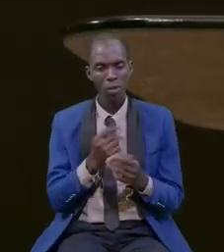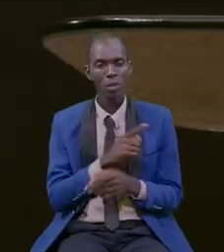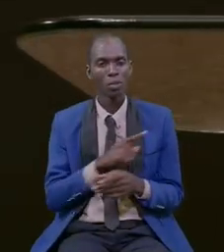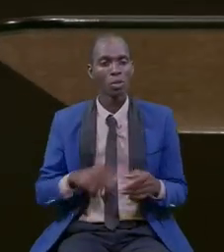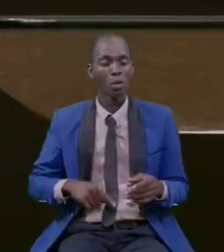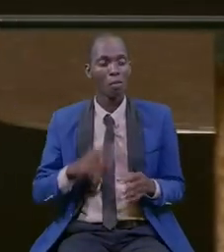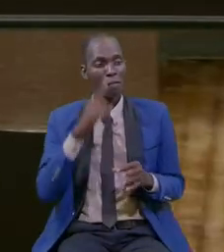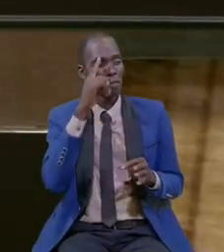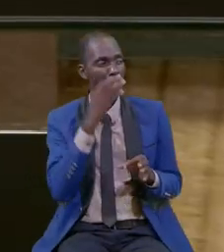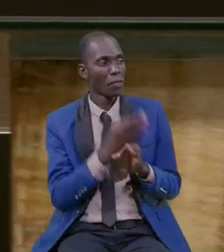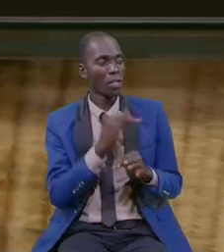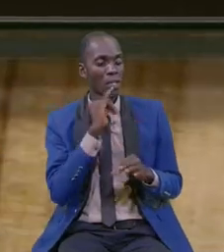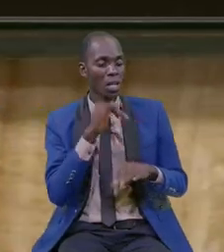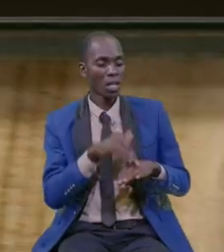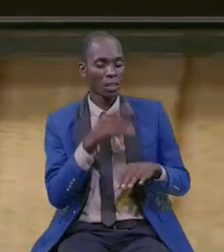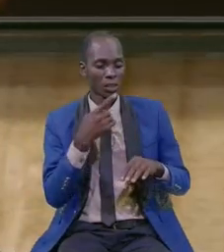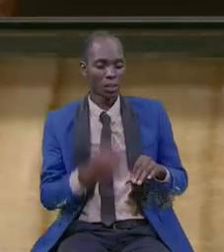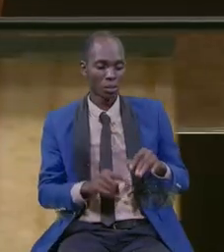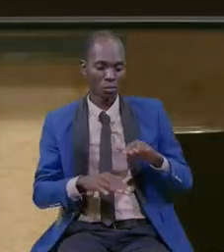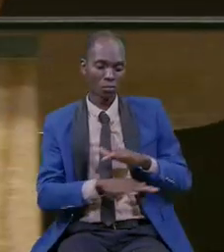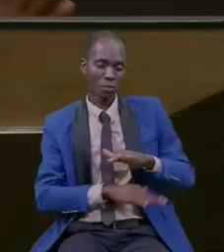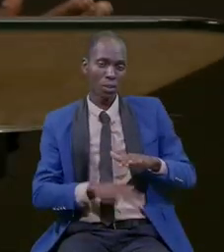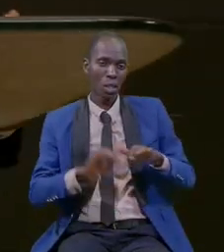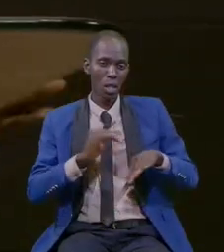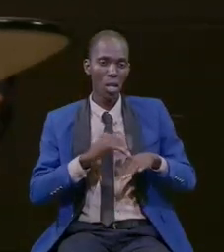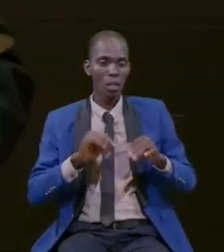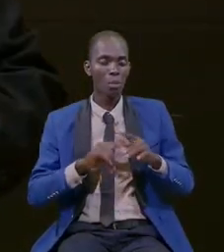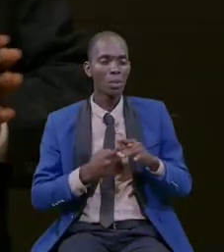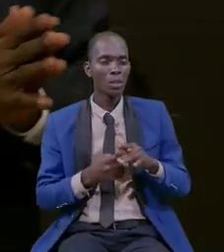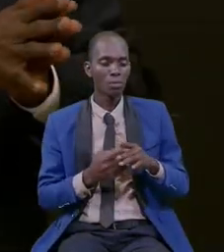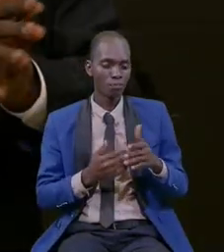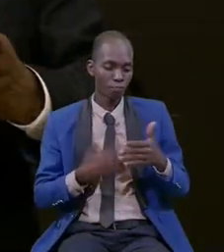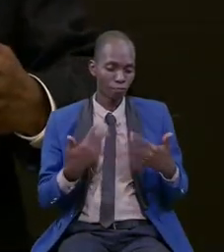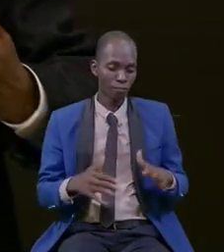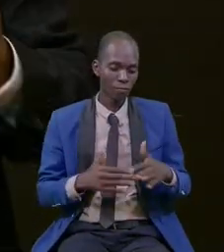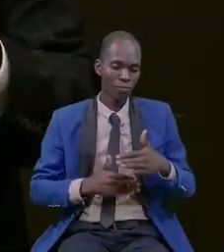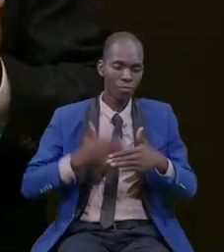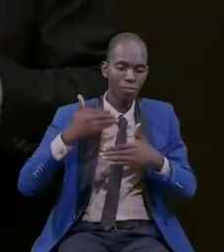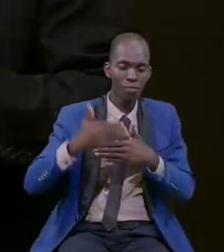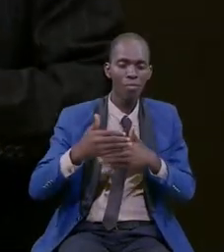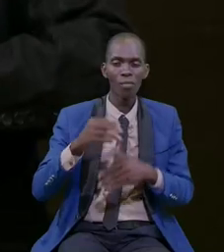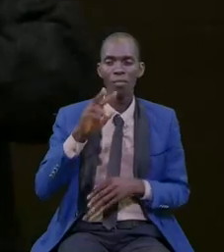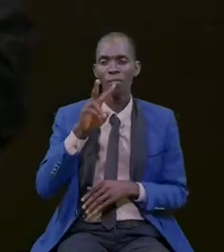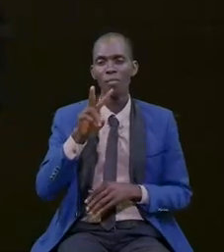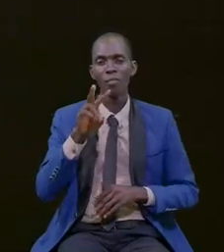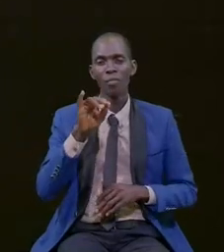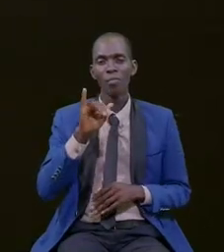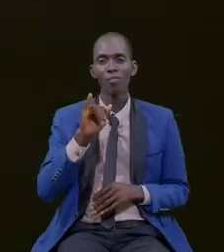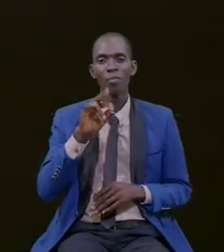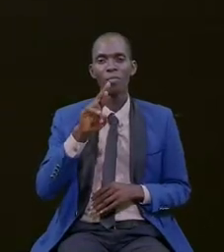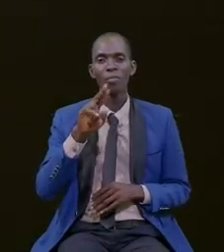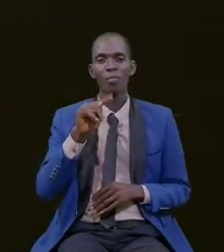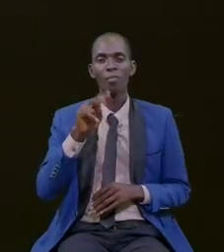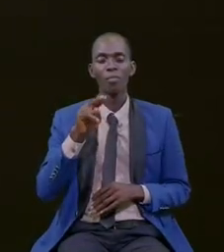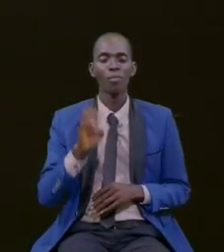Fondation c'est le fondement et à la suite nous devons ajouter la vertu qu'est-ce que vous ajoutez à